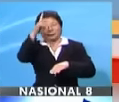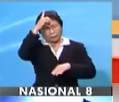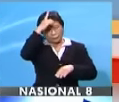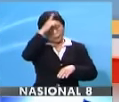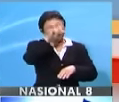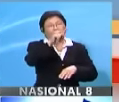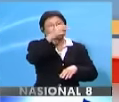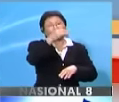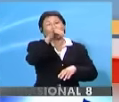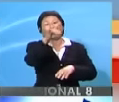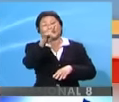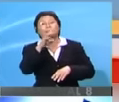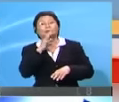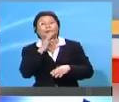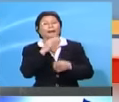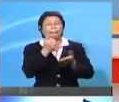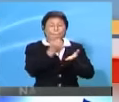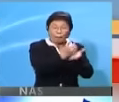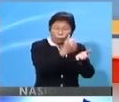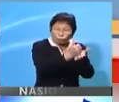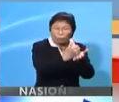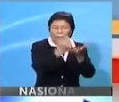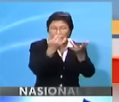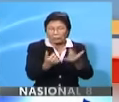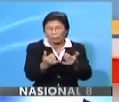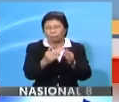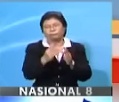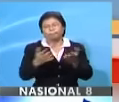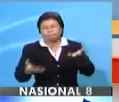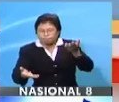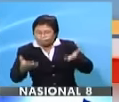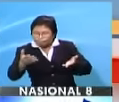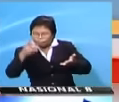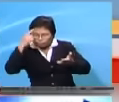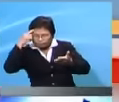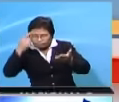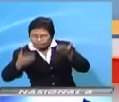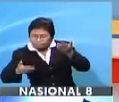Muhammad Khalid Nordin berkata jenis bantuan itu sedang dipertimbangkan.